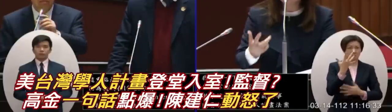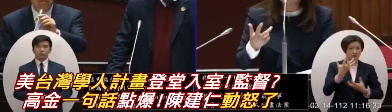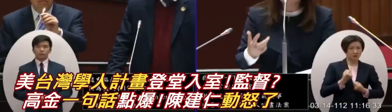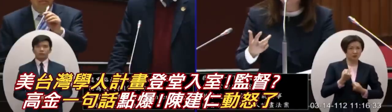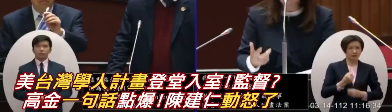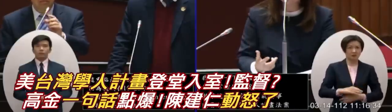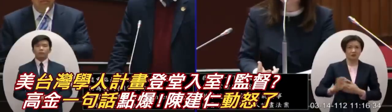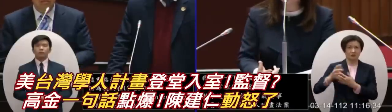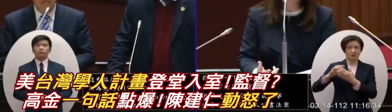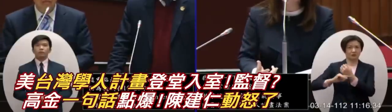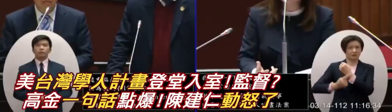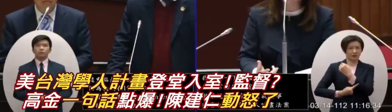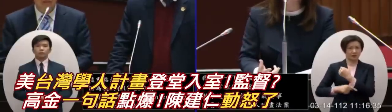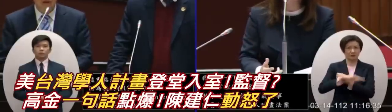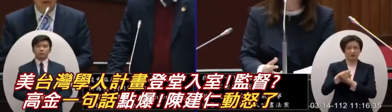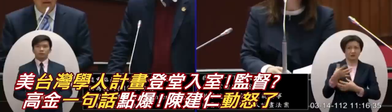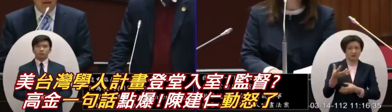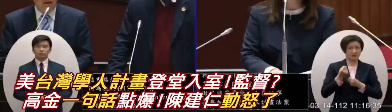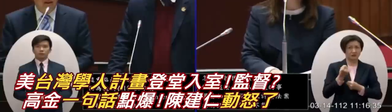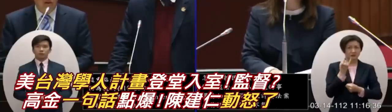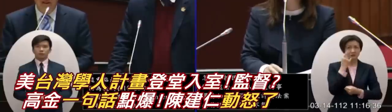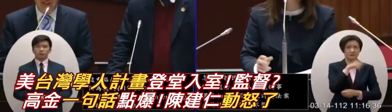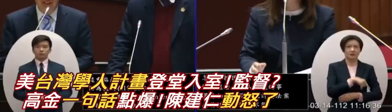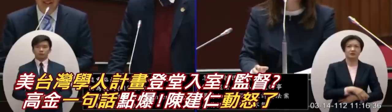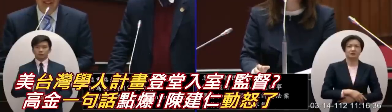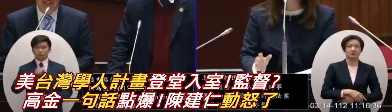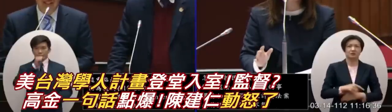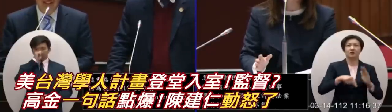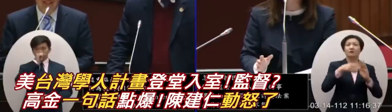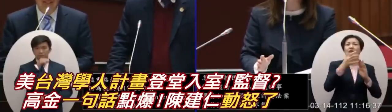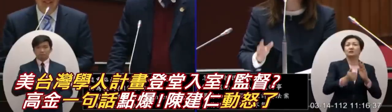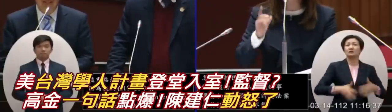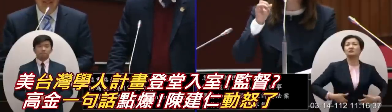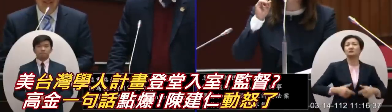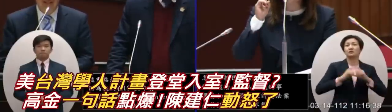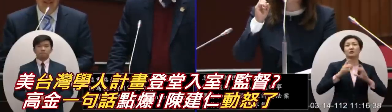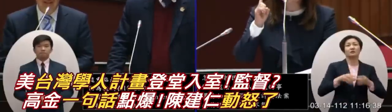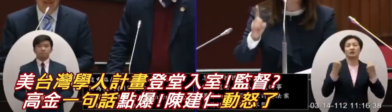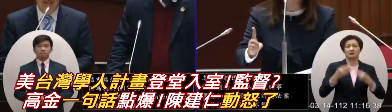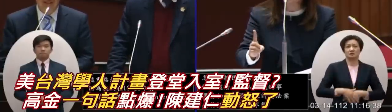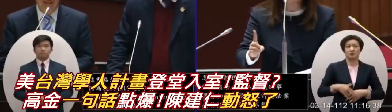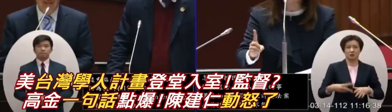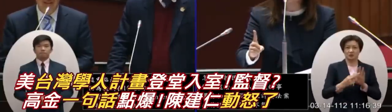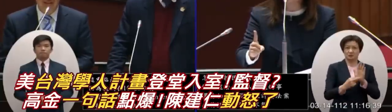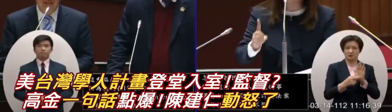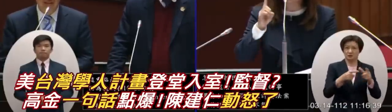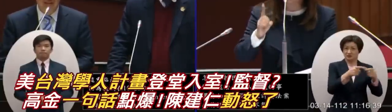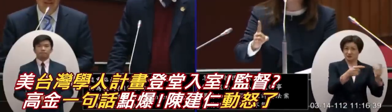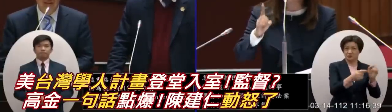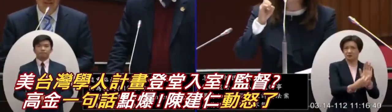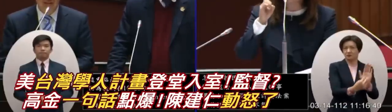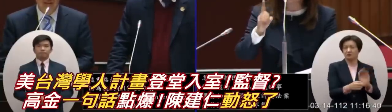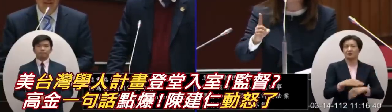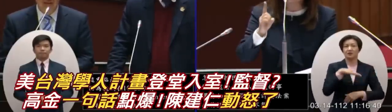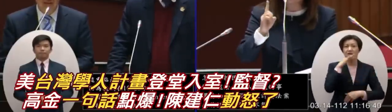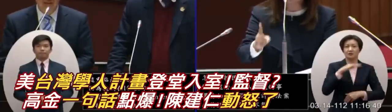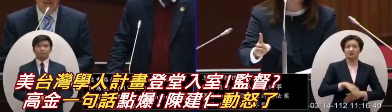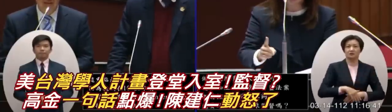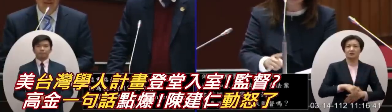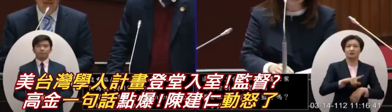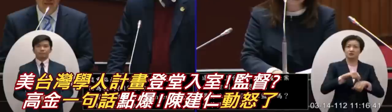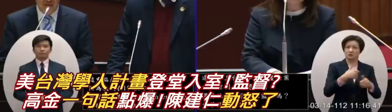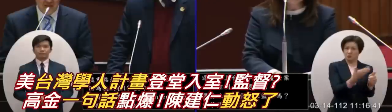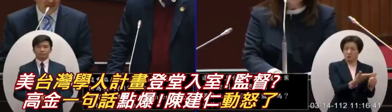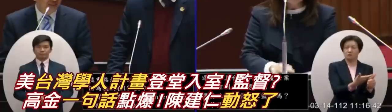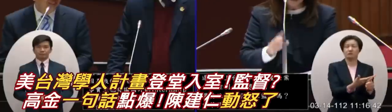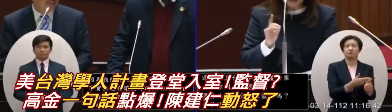个外国法案吗？院长，你不用急着说，没关系，我现在讲的只是日本的例子，我待会会有时间让您